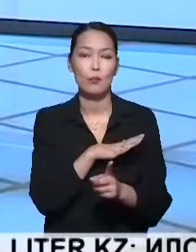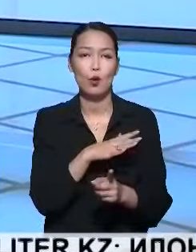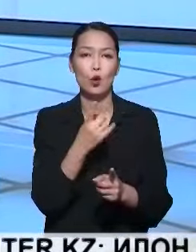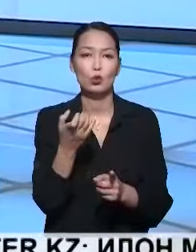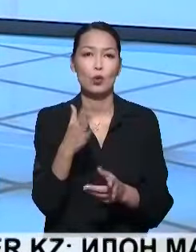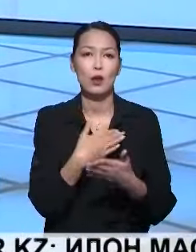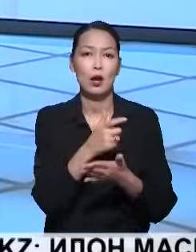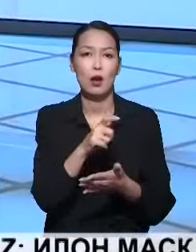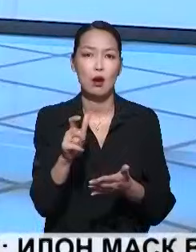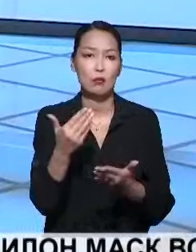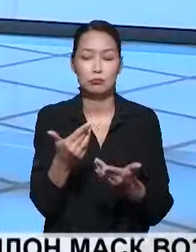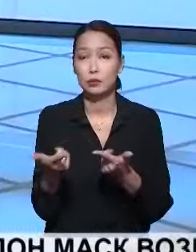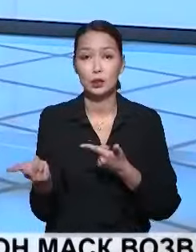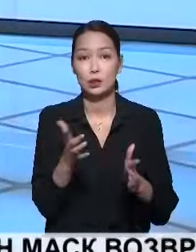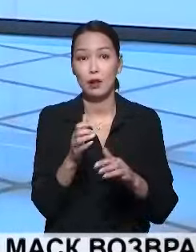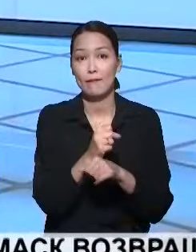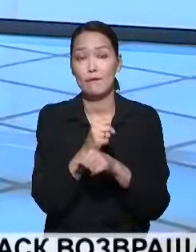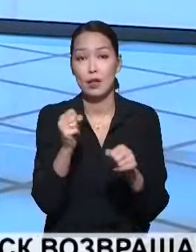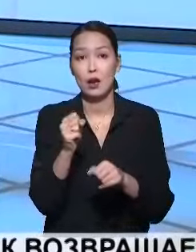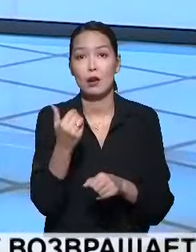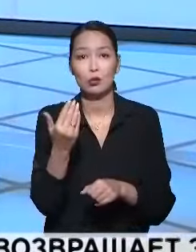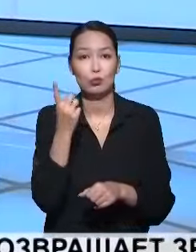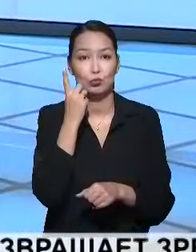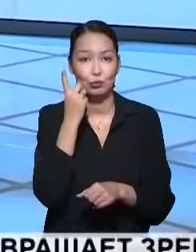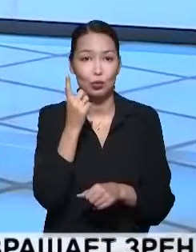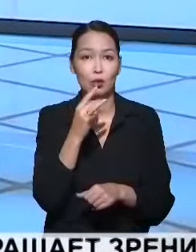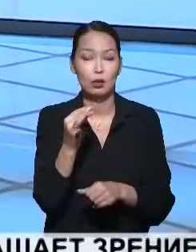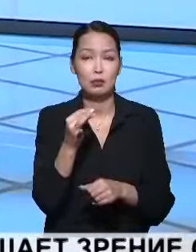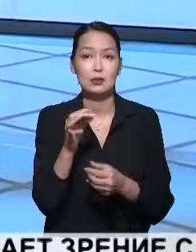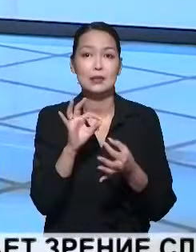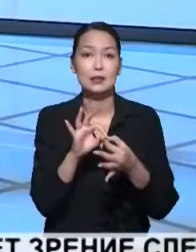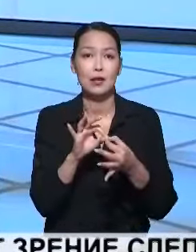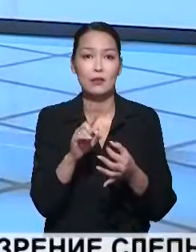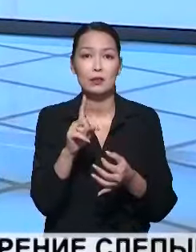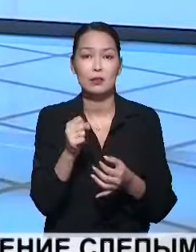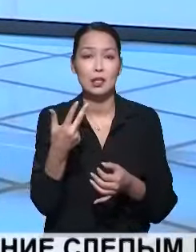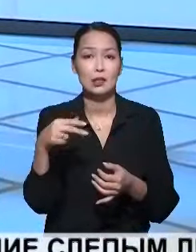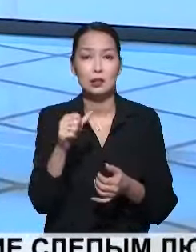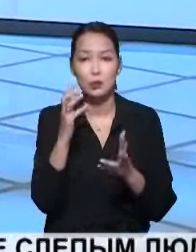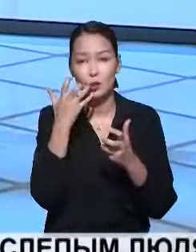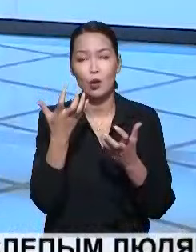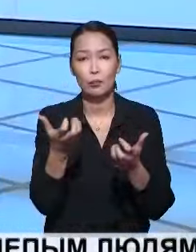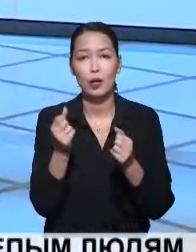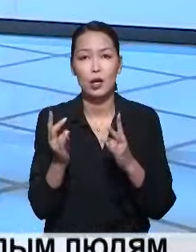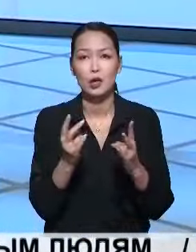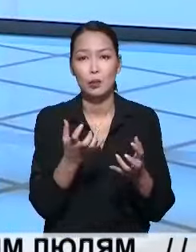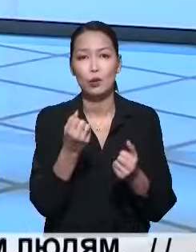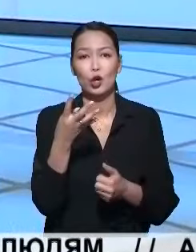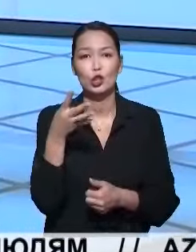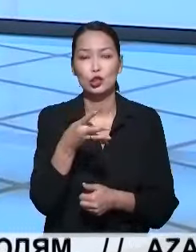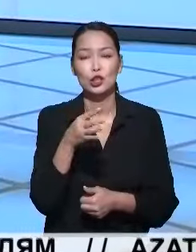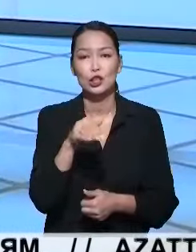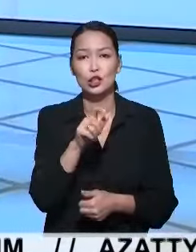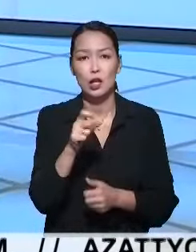оказались совершенно не готовы к взрывам пейджеров, их основного средства связи. За полчаса серьезные раны получили около 4000 человек,